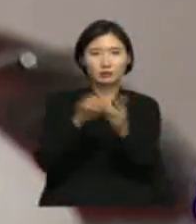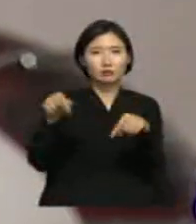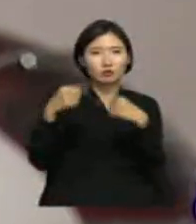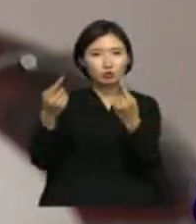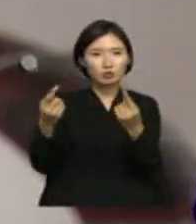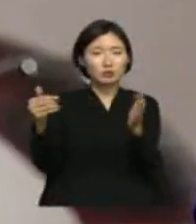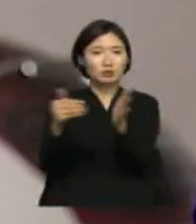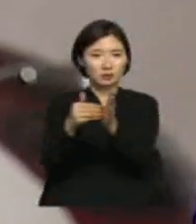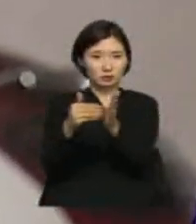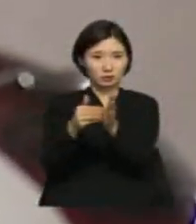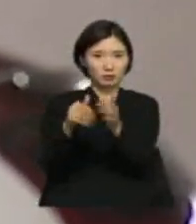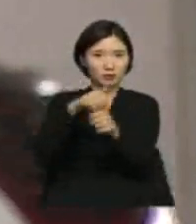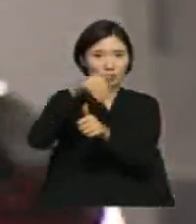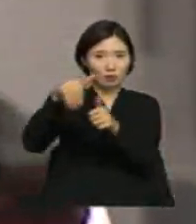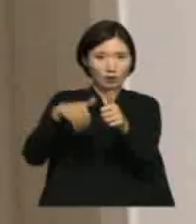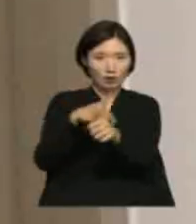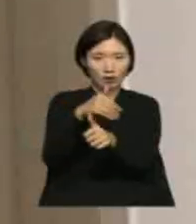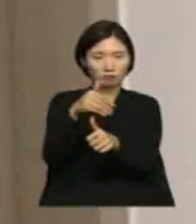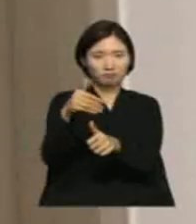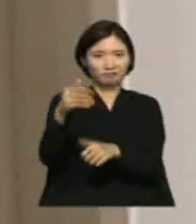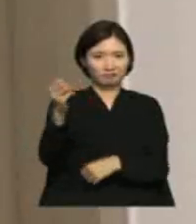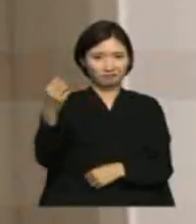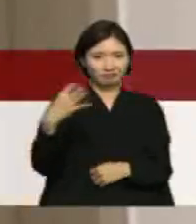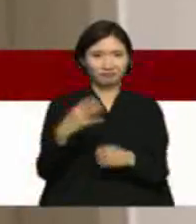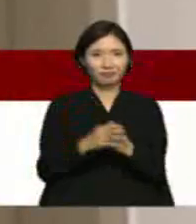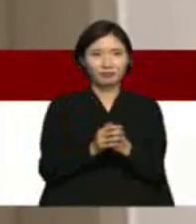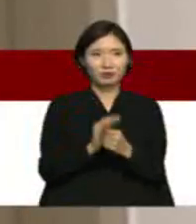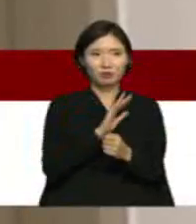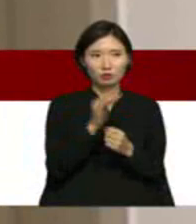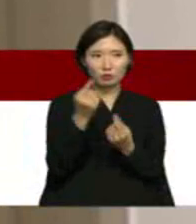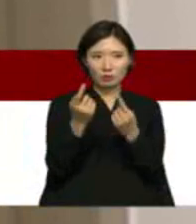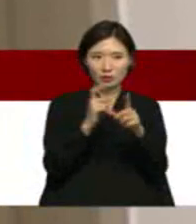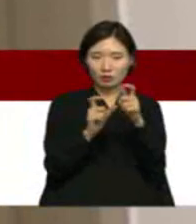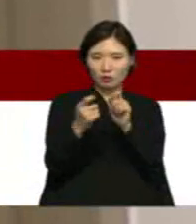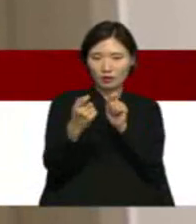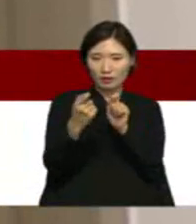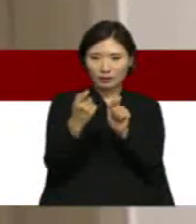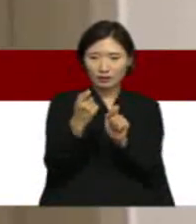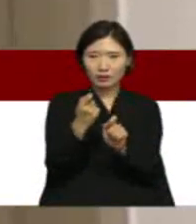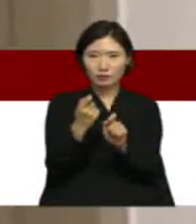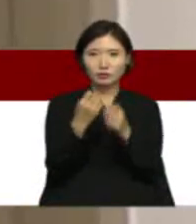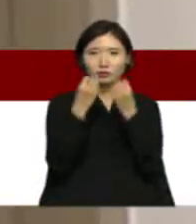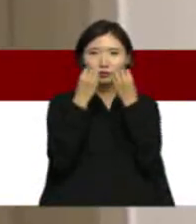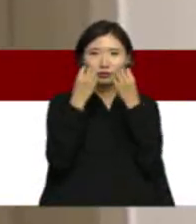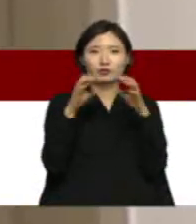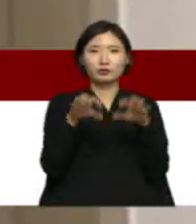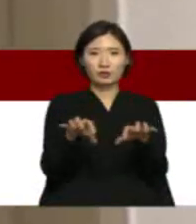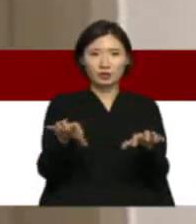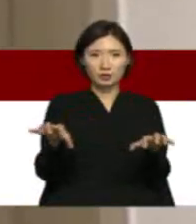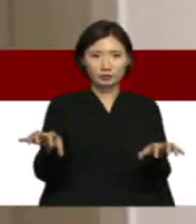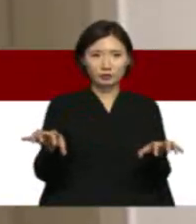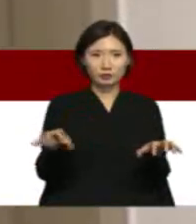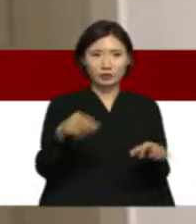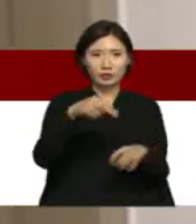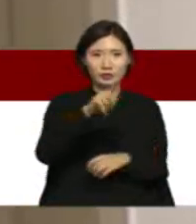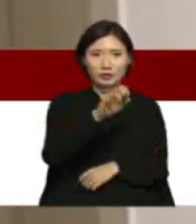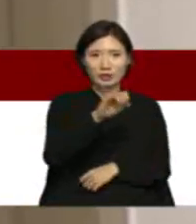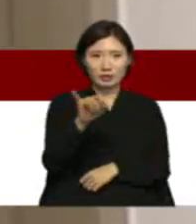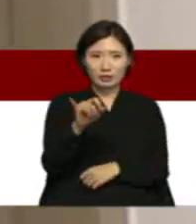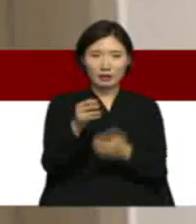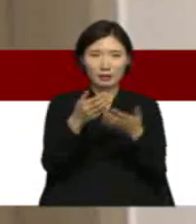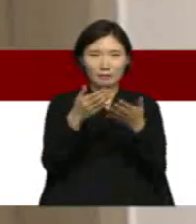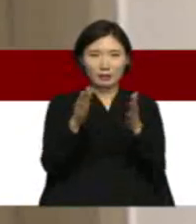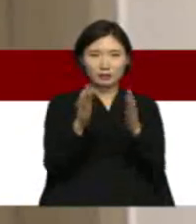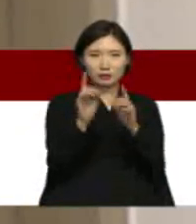끝냈다는 겁니다 물용 상표 가깝게 읽는 미 타운 기금 뭐 자의 완전